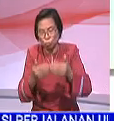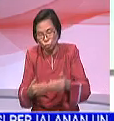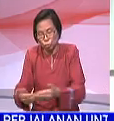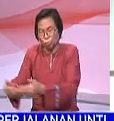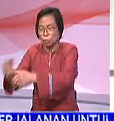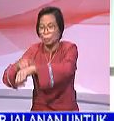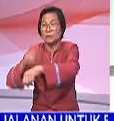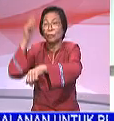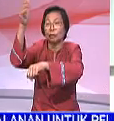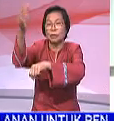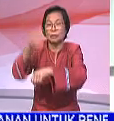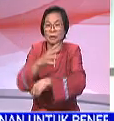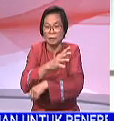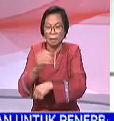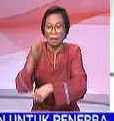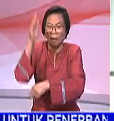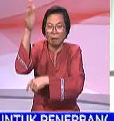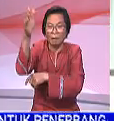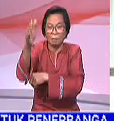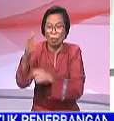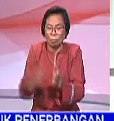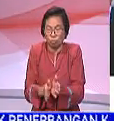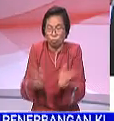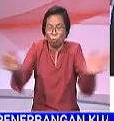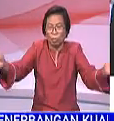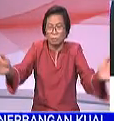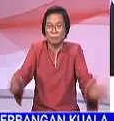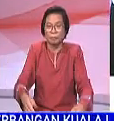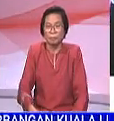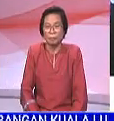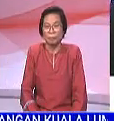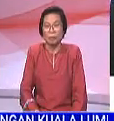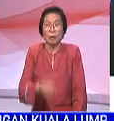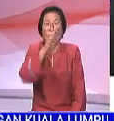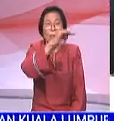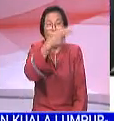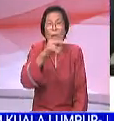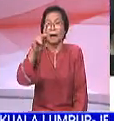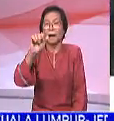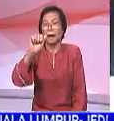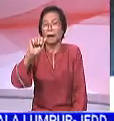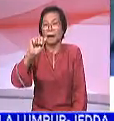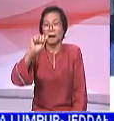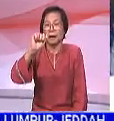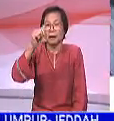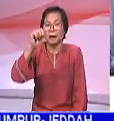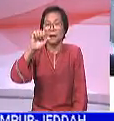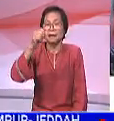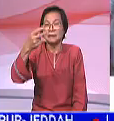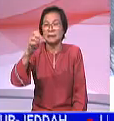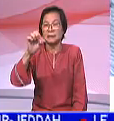di masa-masa yang akan datang dan akan diperluaskan jugalah. Sementara itu, Muhammad Khazimi Ismail yang bertugas sebagai